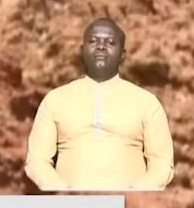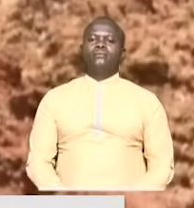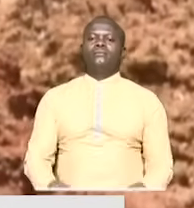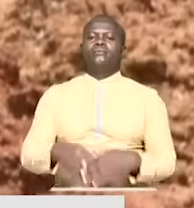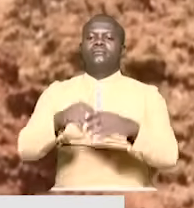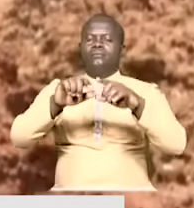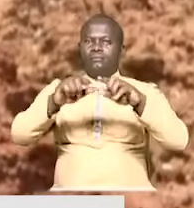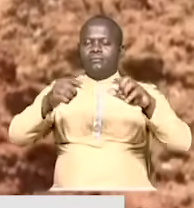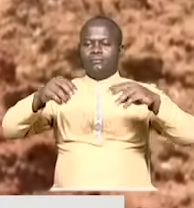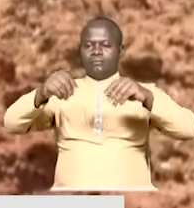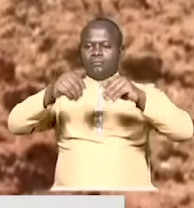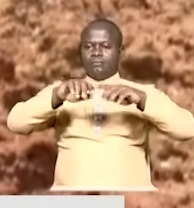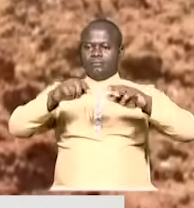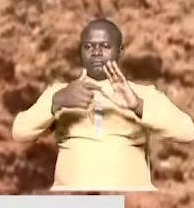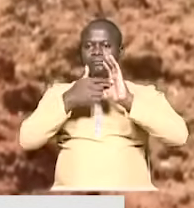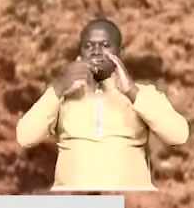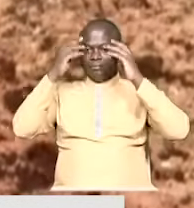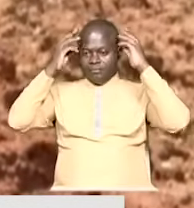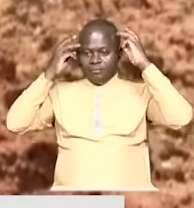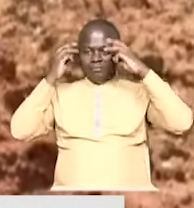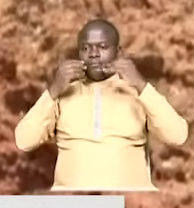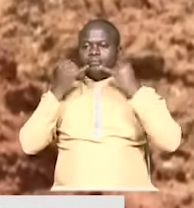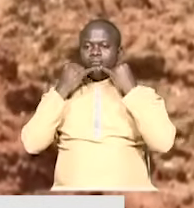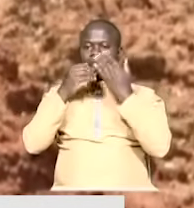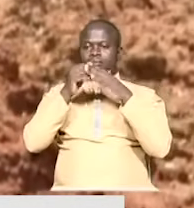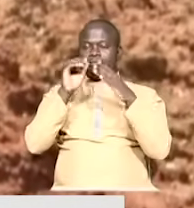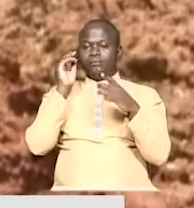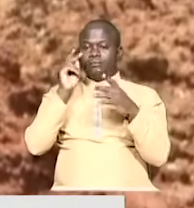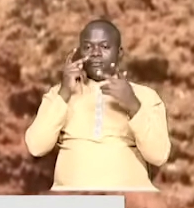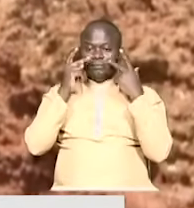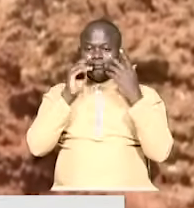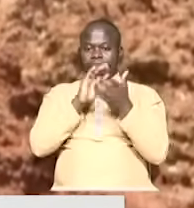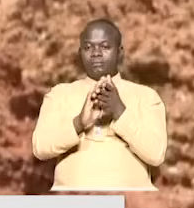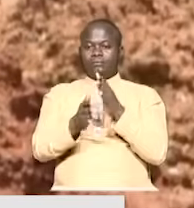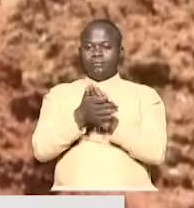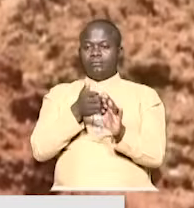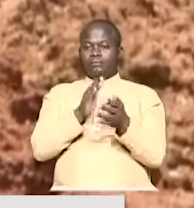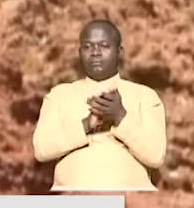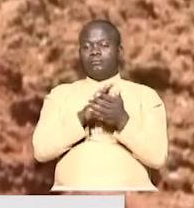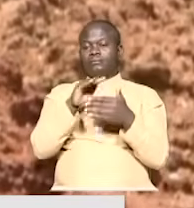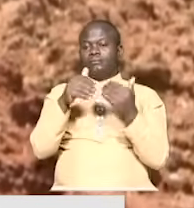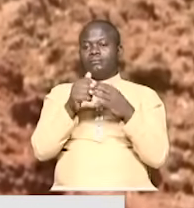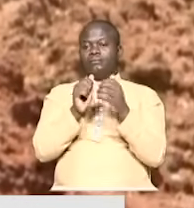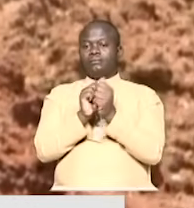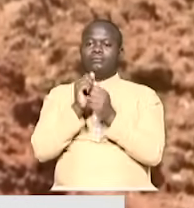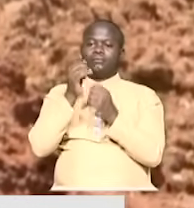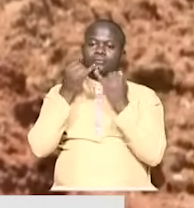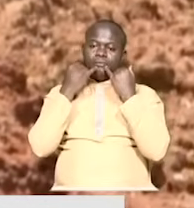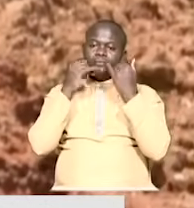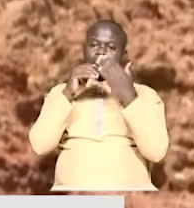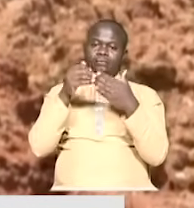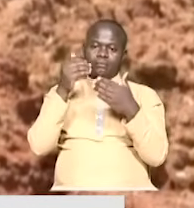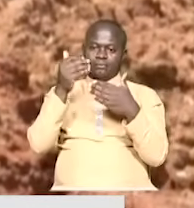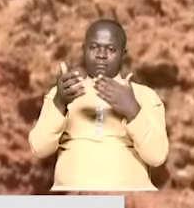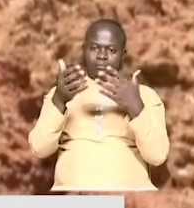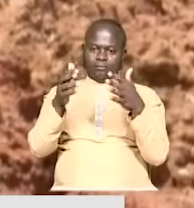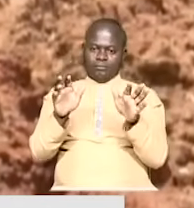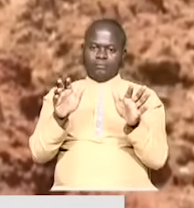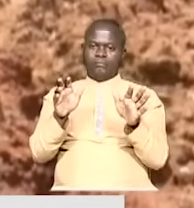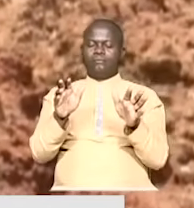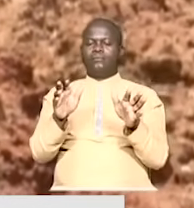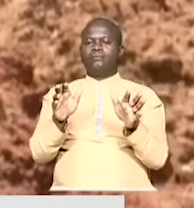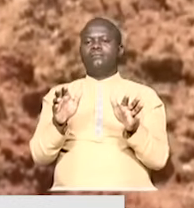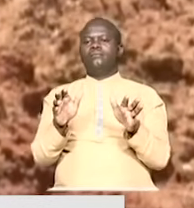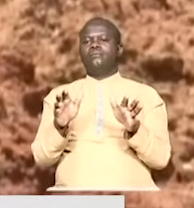bakimennye twaberekaga impungenge z'uko tubona kizasiba umubande wose barangije batubwira ko nibamara kubaka kuhamena